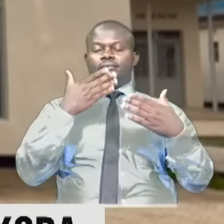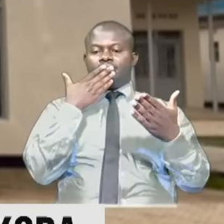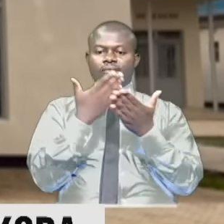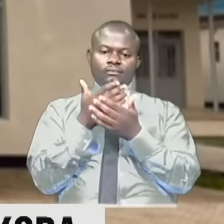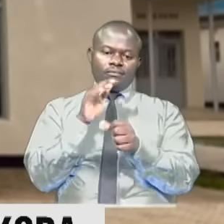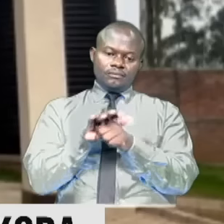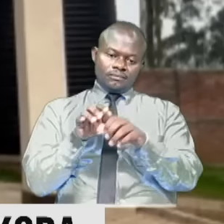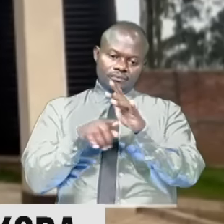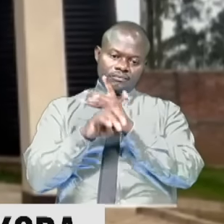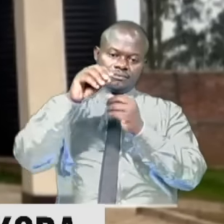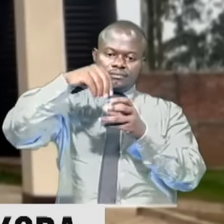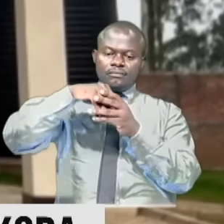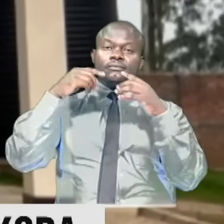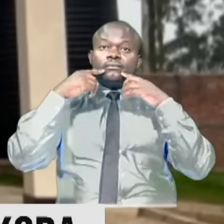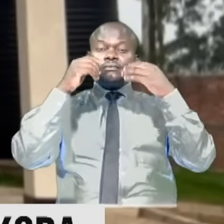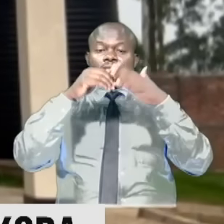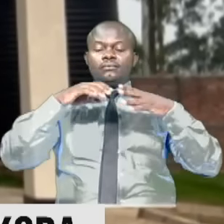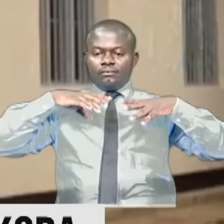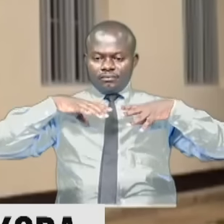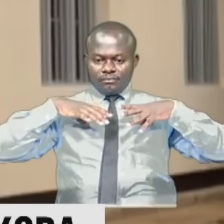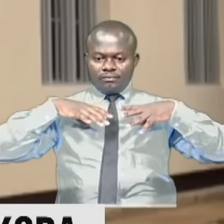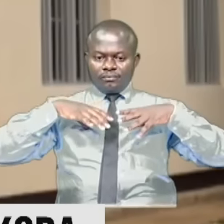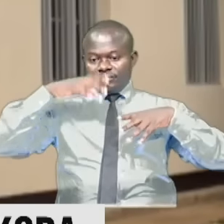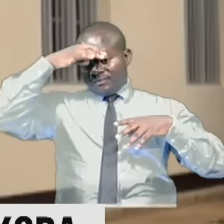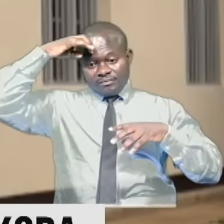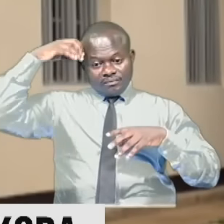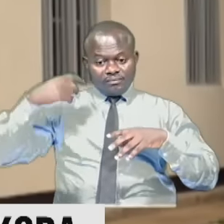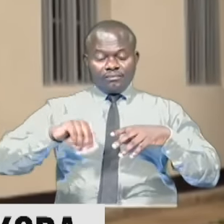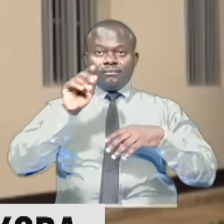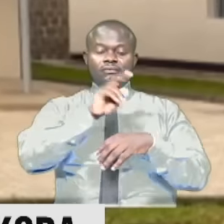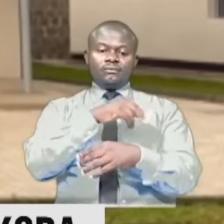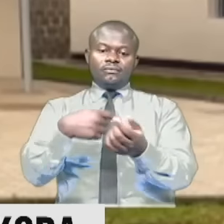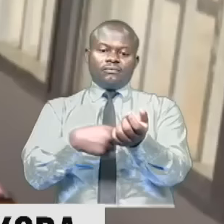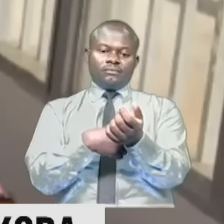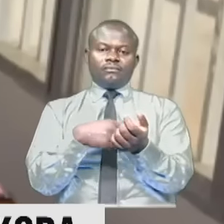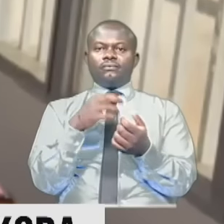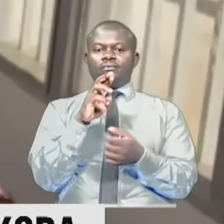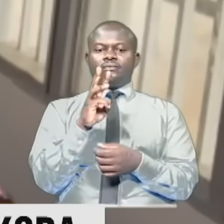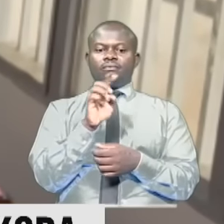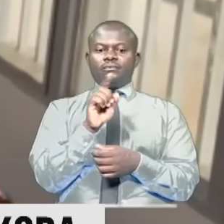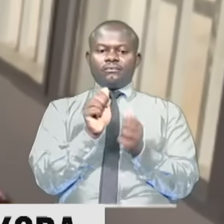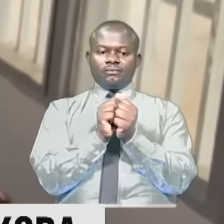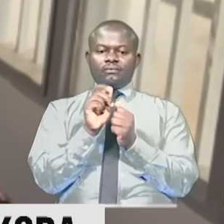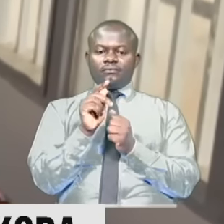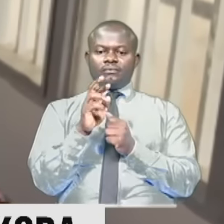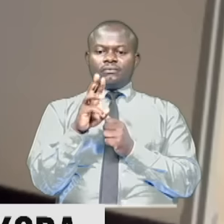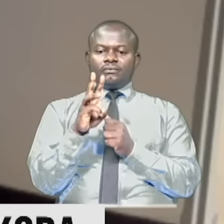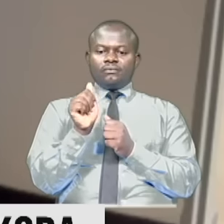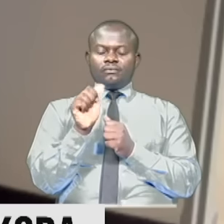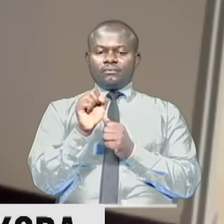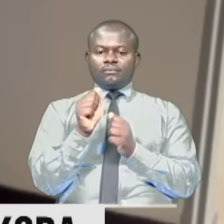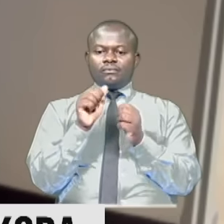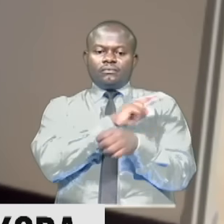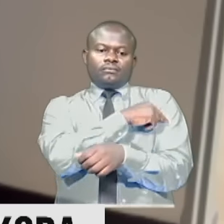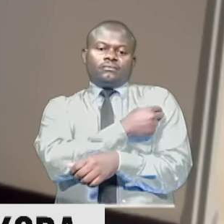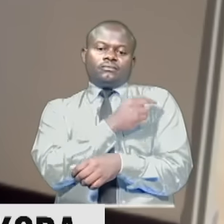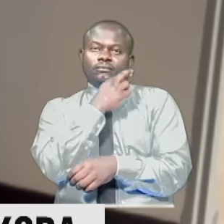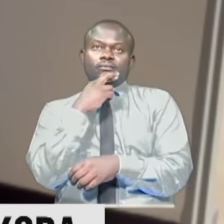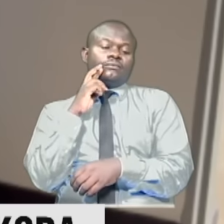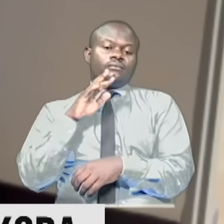Gacaca bawinjiranyemo. Baravuga ko baruhutse muri z'ingendo bakoraga bajya kwivuza ku bigo nderabuzima bya Rwaza na Karwasa cyangwa mu bitaro bya Ruhengeri. Kwajyaga